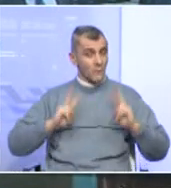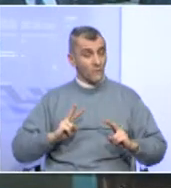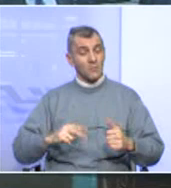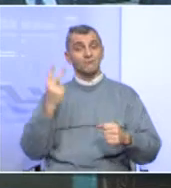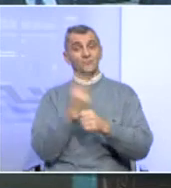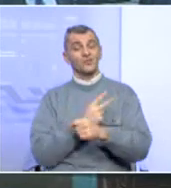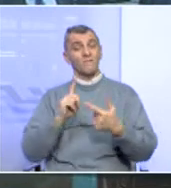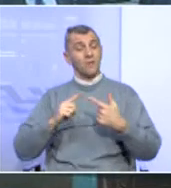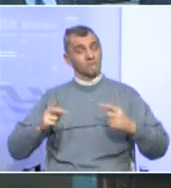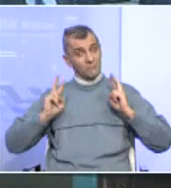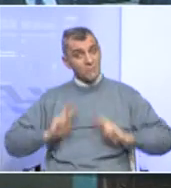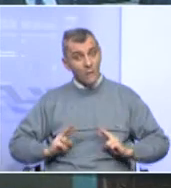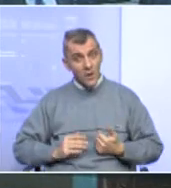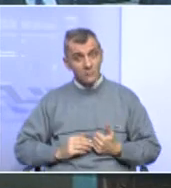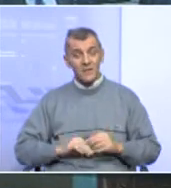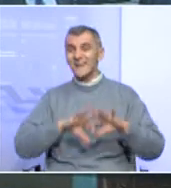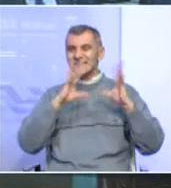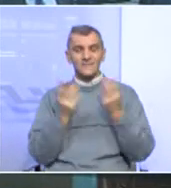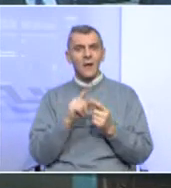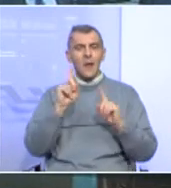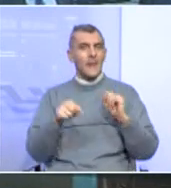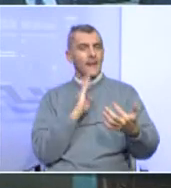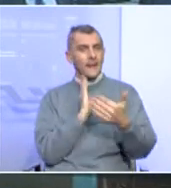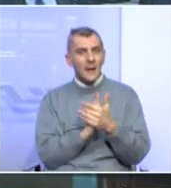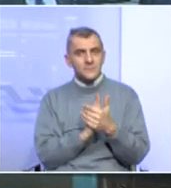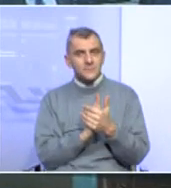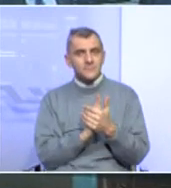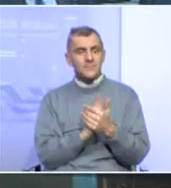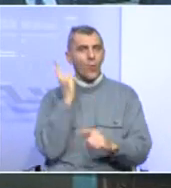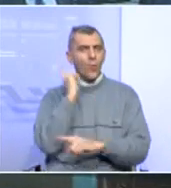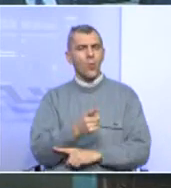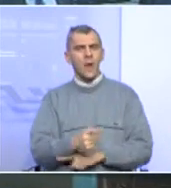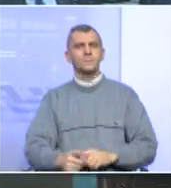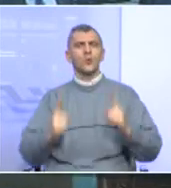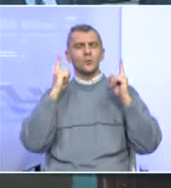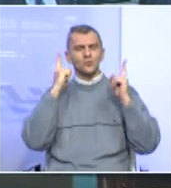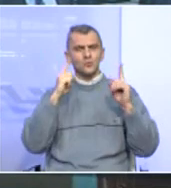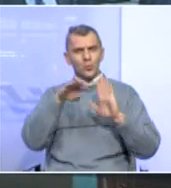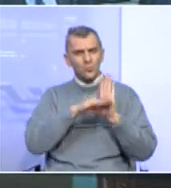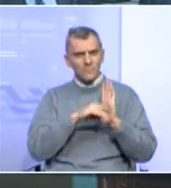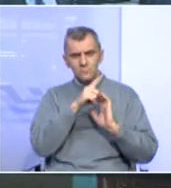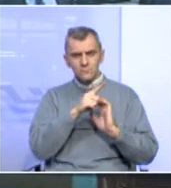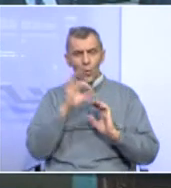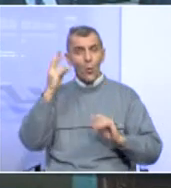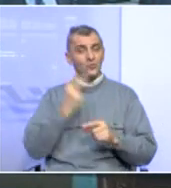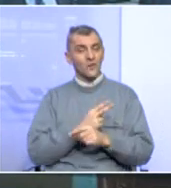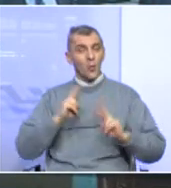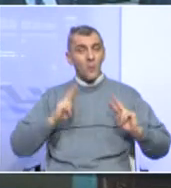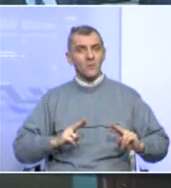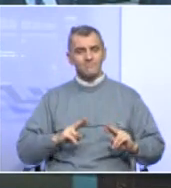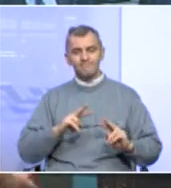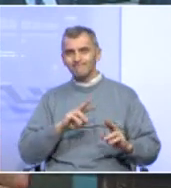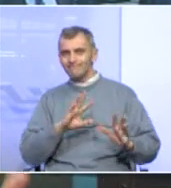imovinom. Međutim, sve ih je na neki način ipak odluka Ustavnog suda o državnoj imovini poremetila.